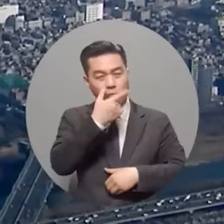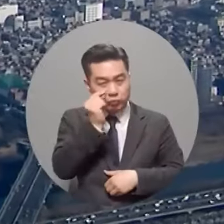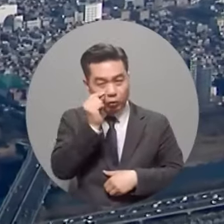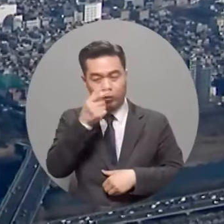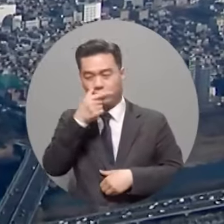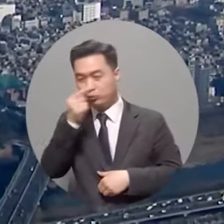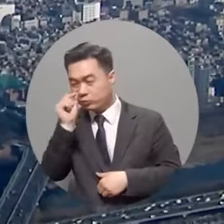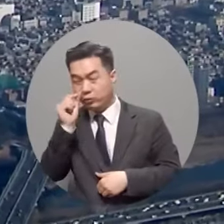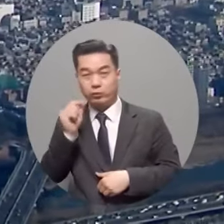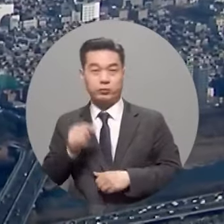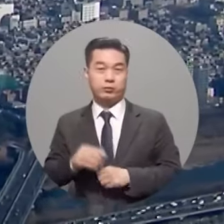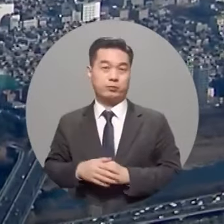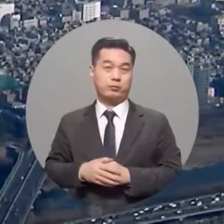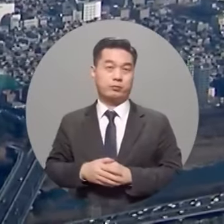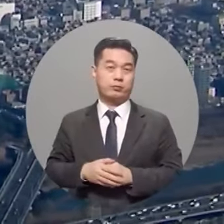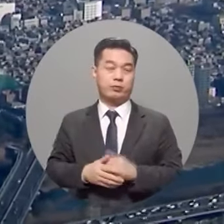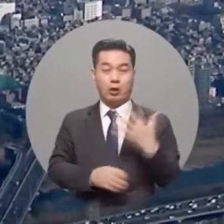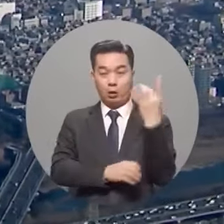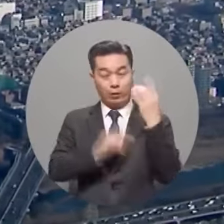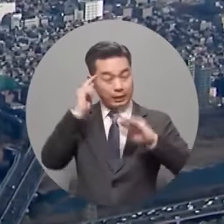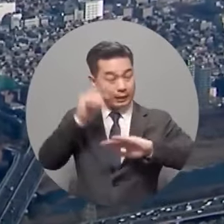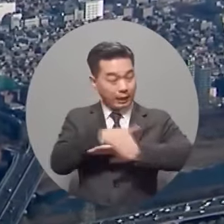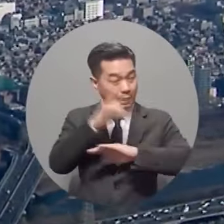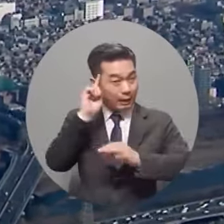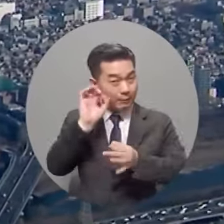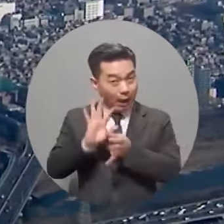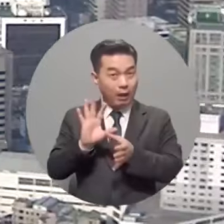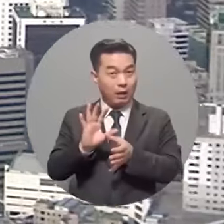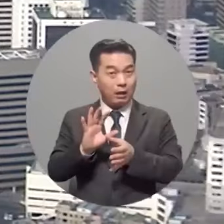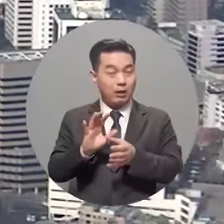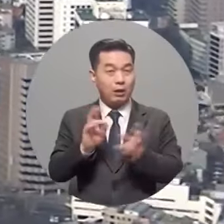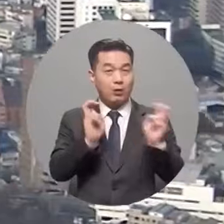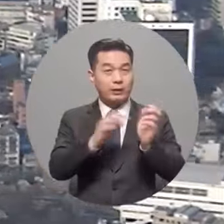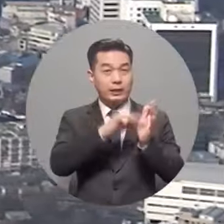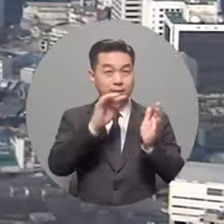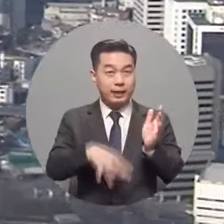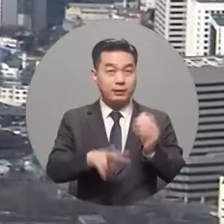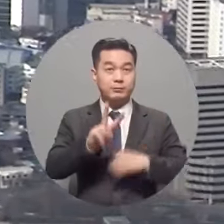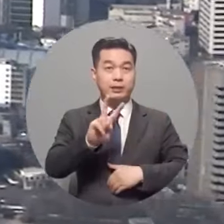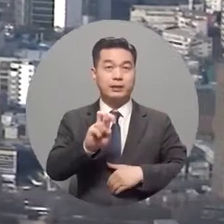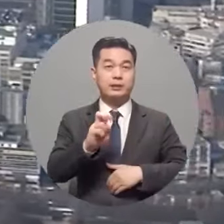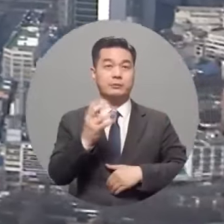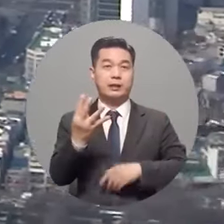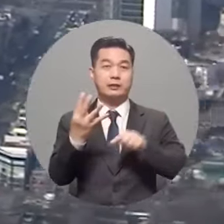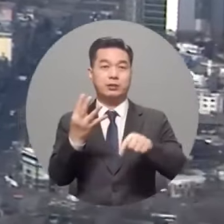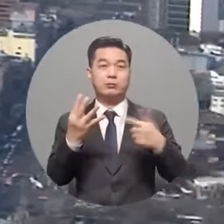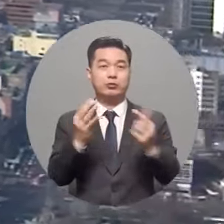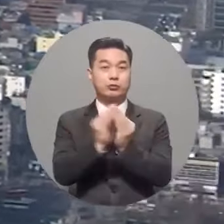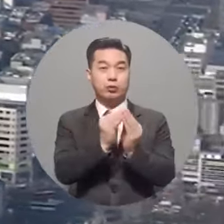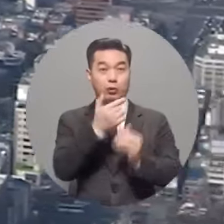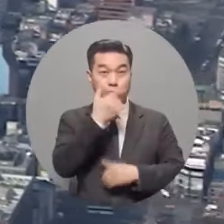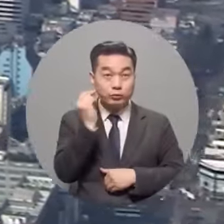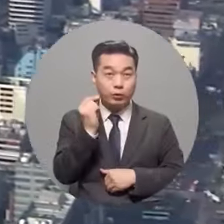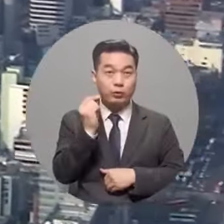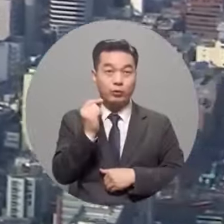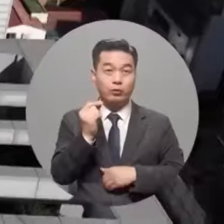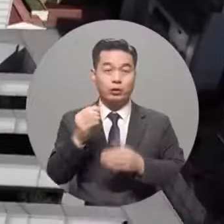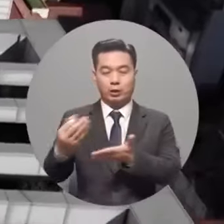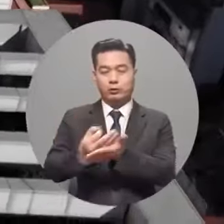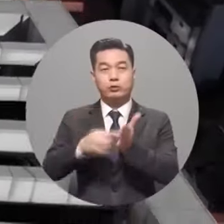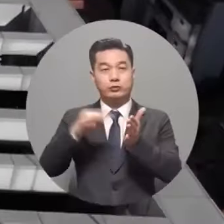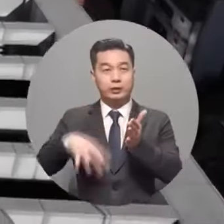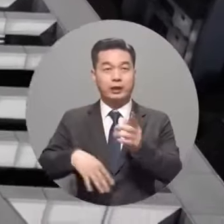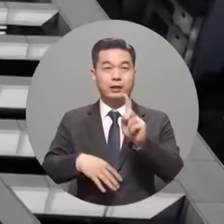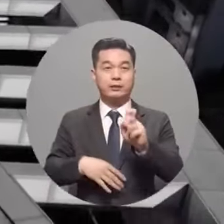예상보다 법인세 24조 6천억 원이 덜 거쳤고 양도 소득세와 종합소득세가 16조원